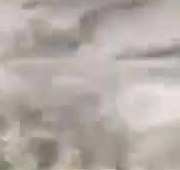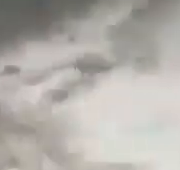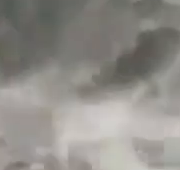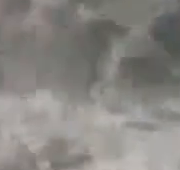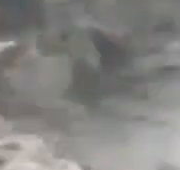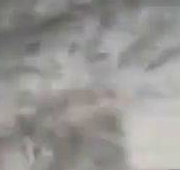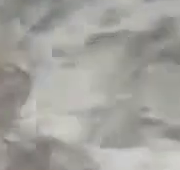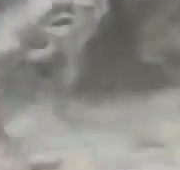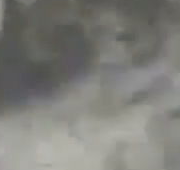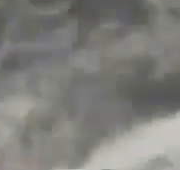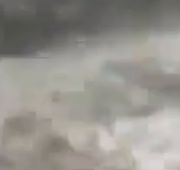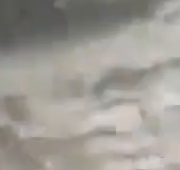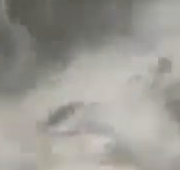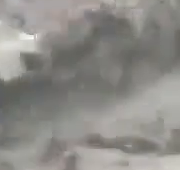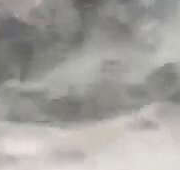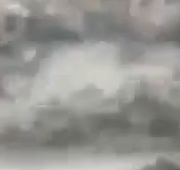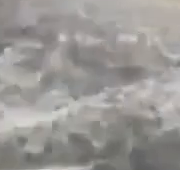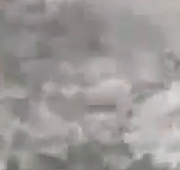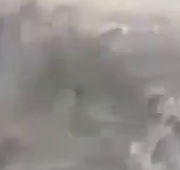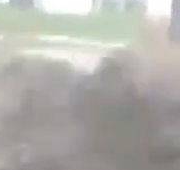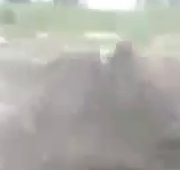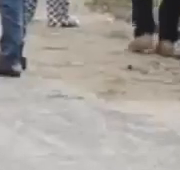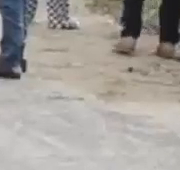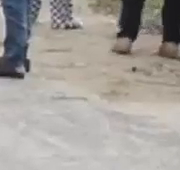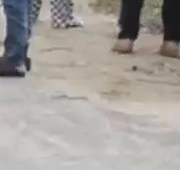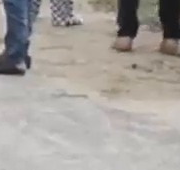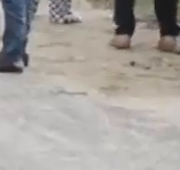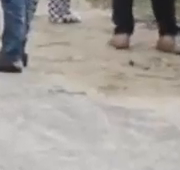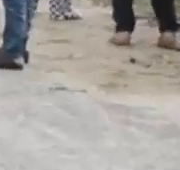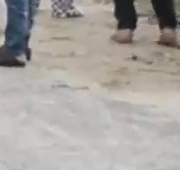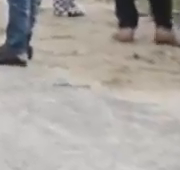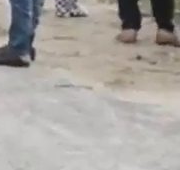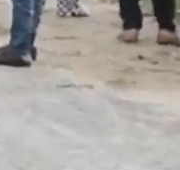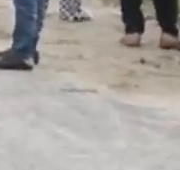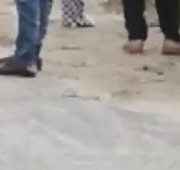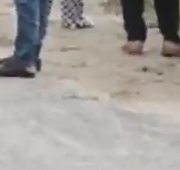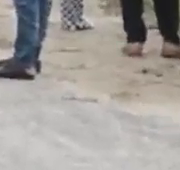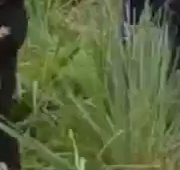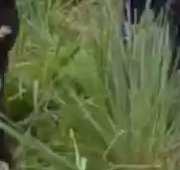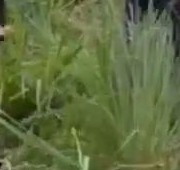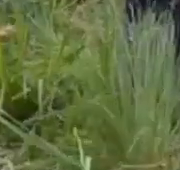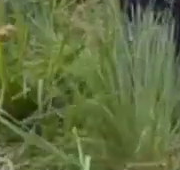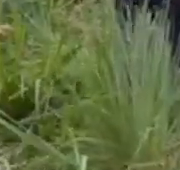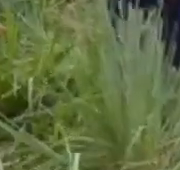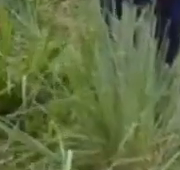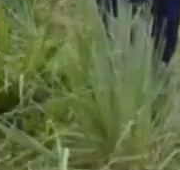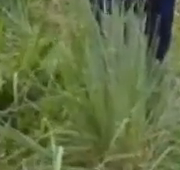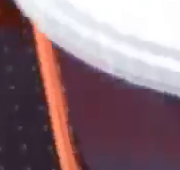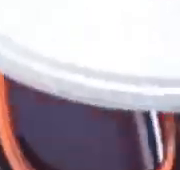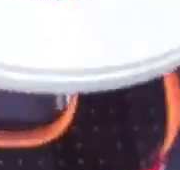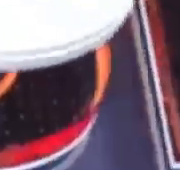Omugga Nnyamwamba guwaguzza ne guleka ab'e Kasese nga beeraliikirivu.